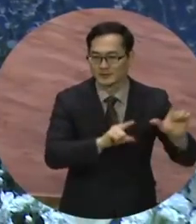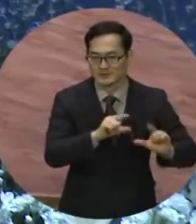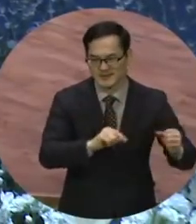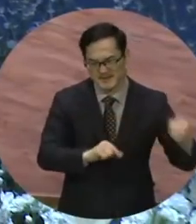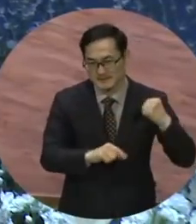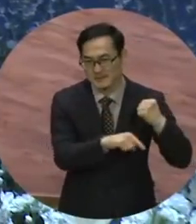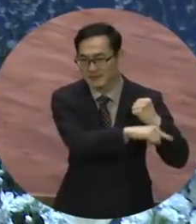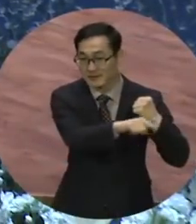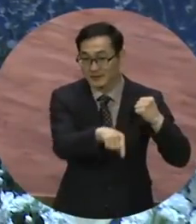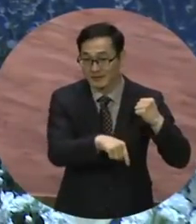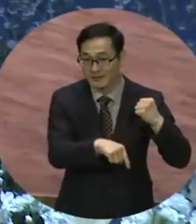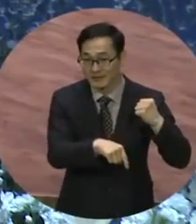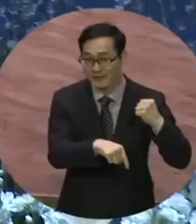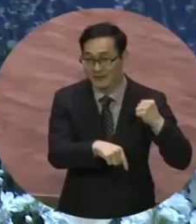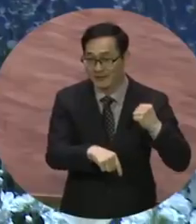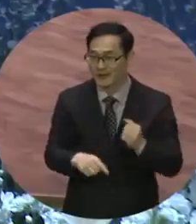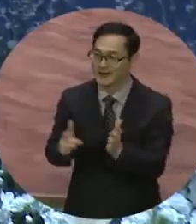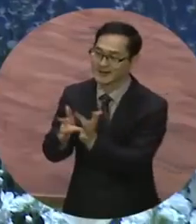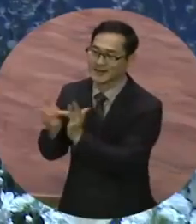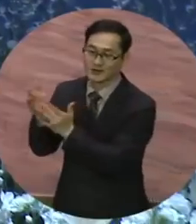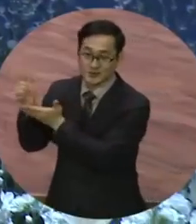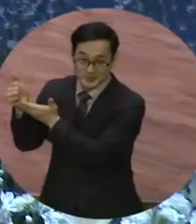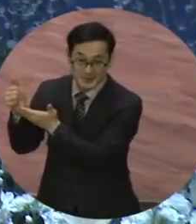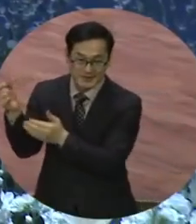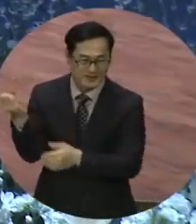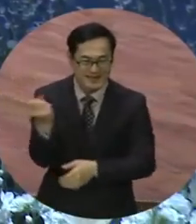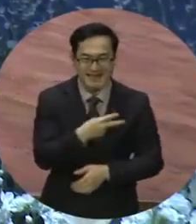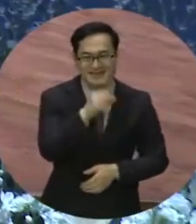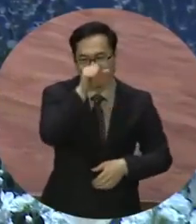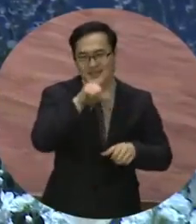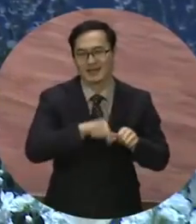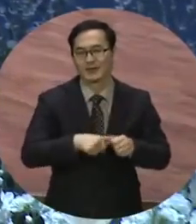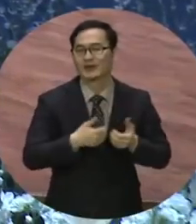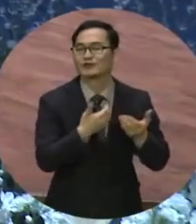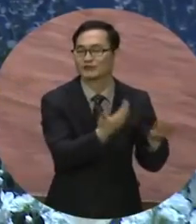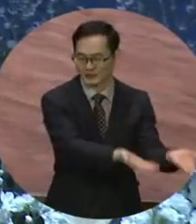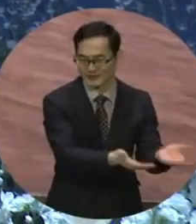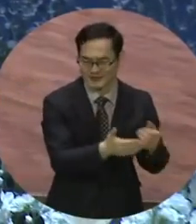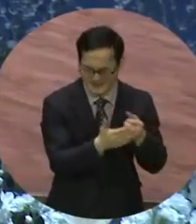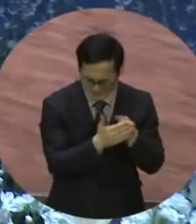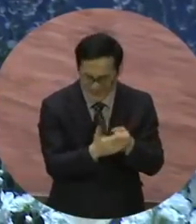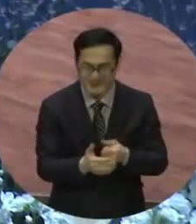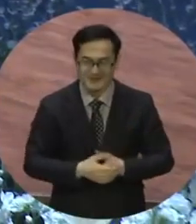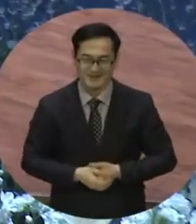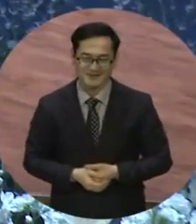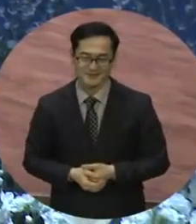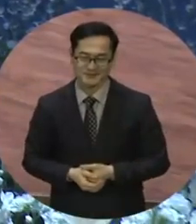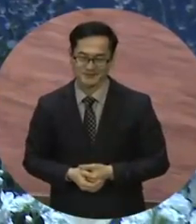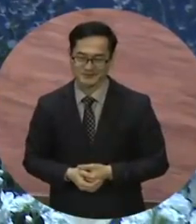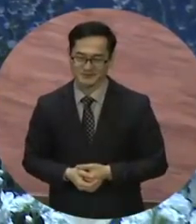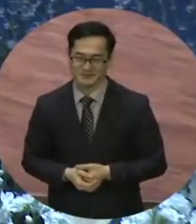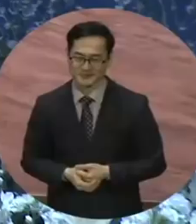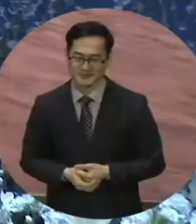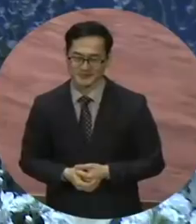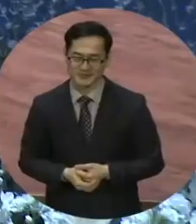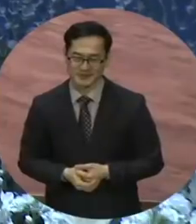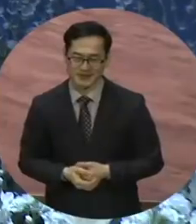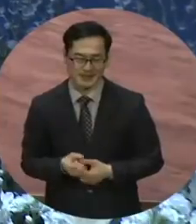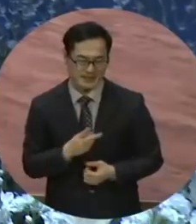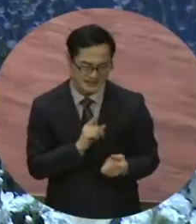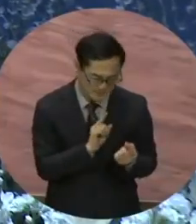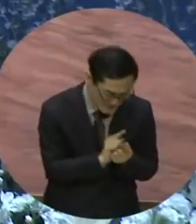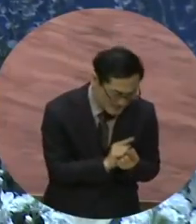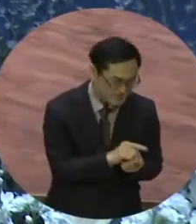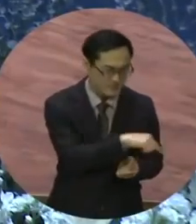이 모습은 부활하신 예수님이 그들을 다시 한 번 더 만나 주시고 기회를